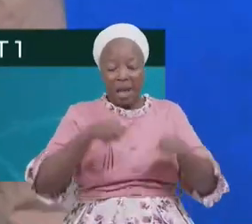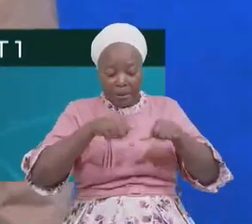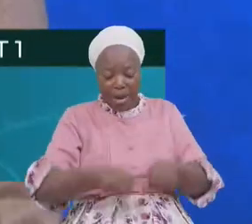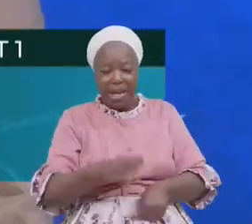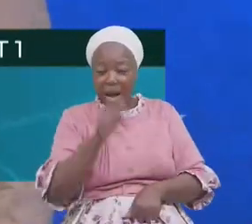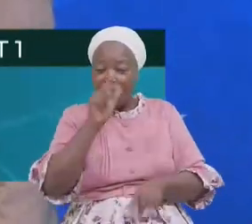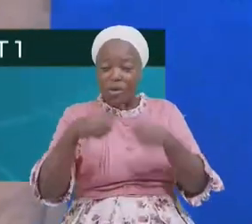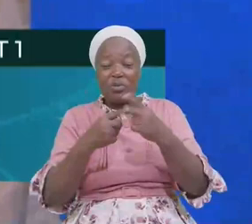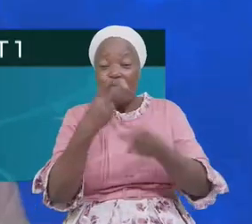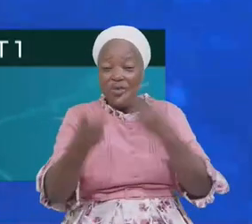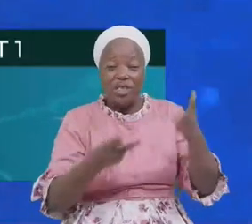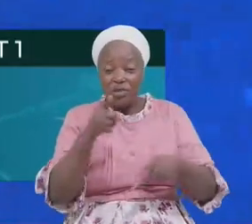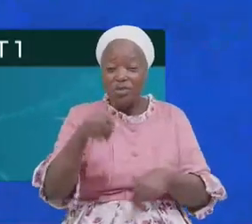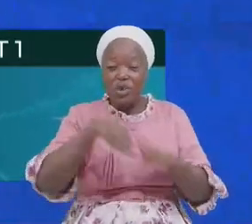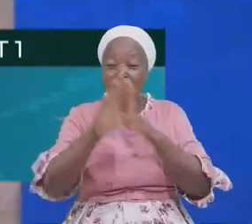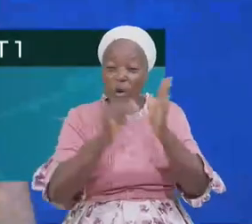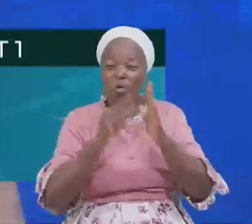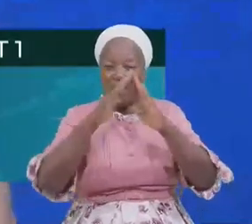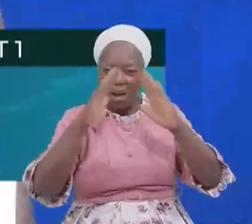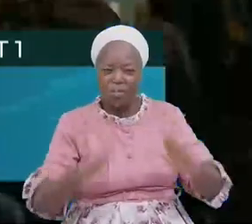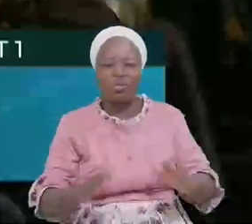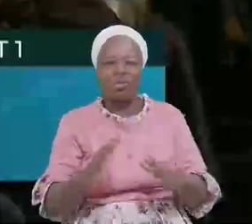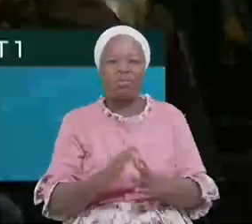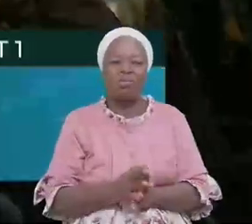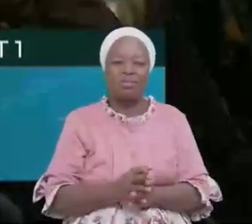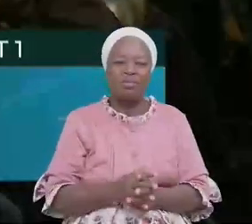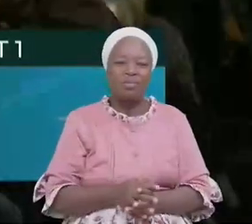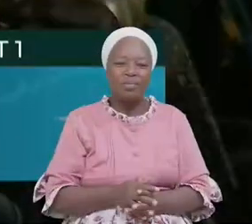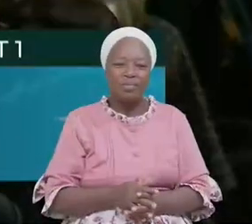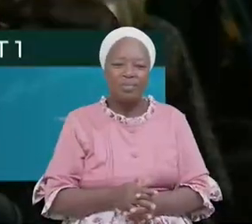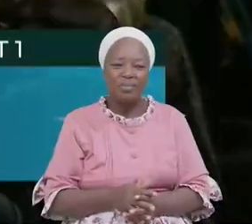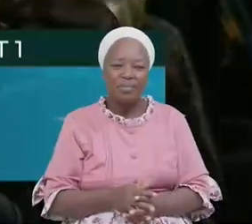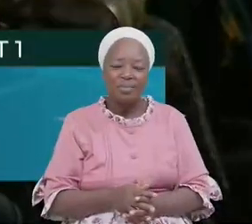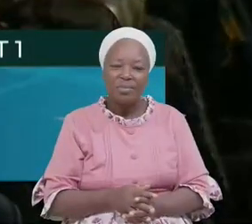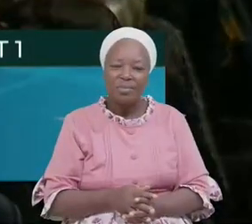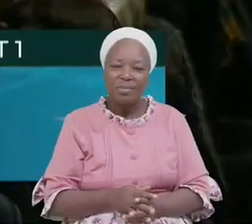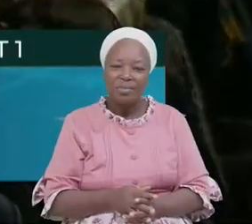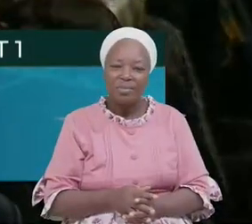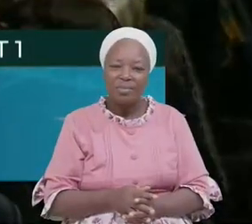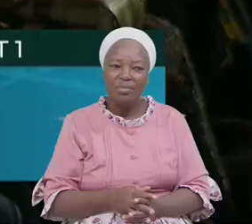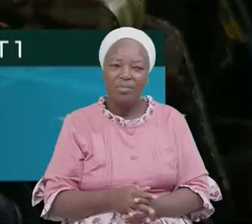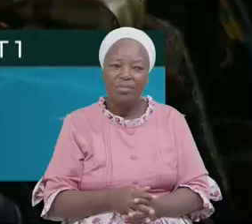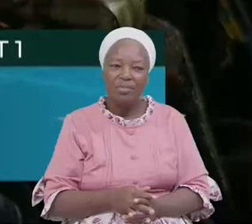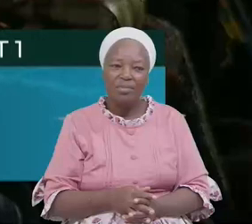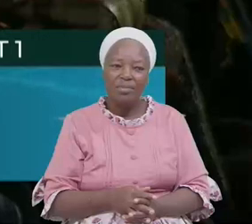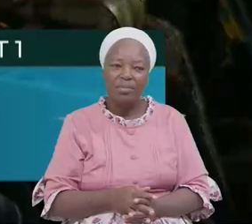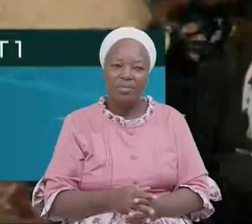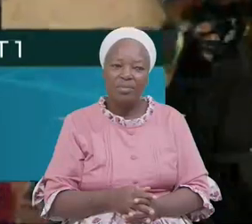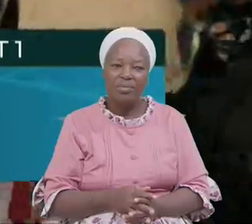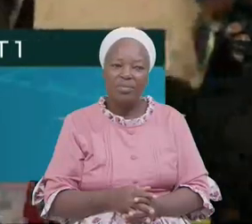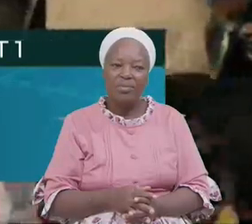Lorsque Jésus fut arrivé à cet endroit, il leva les yeux et lui dit, « Zachée, hâte-toi de descendre, car il faut que je demeure aujourd'hui dans ta maison. »